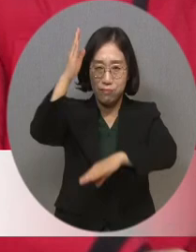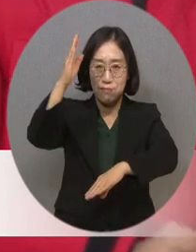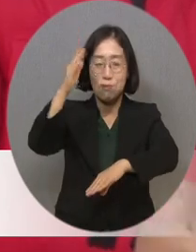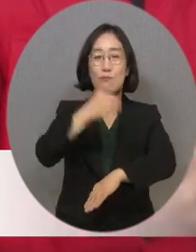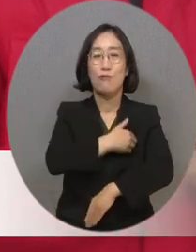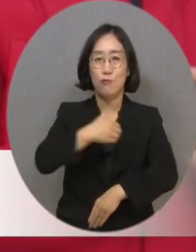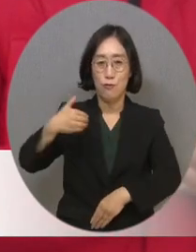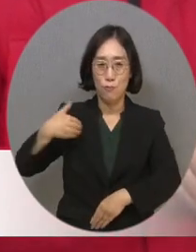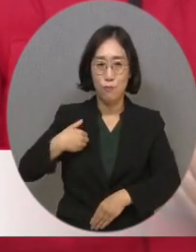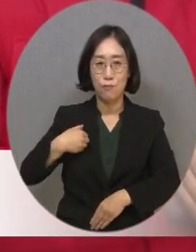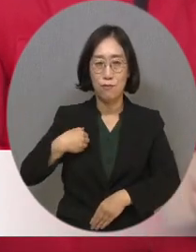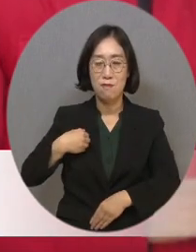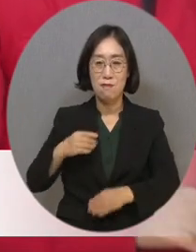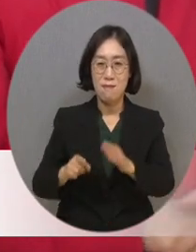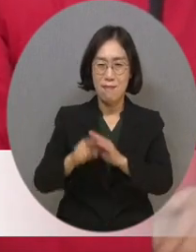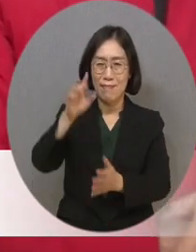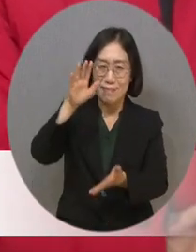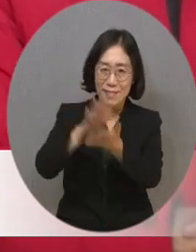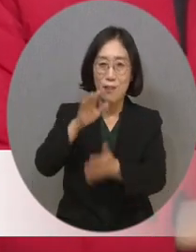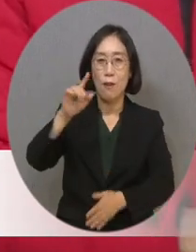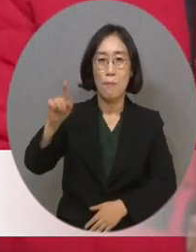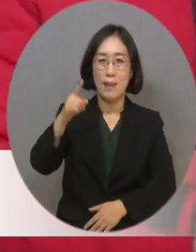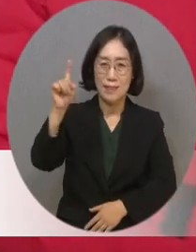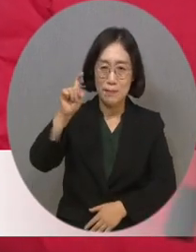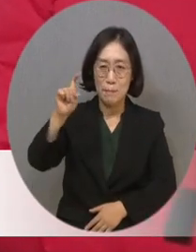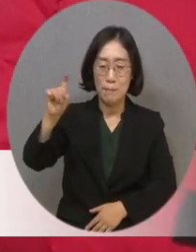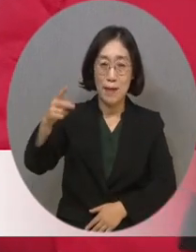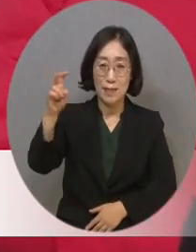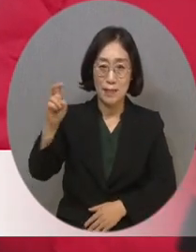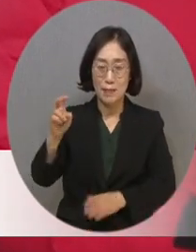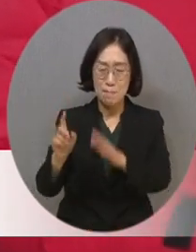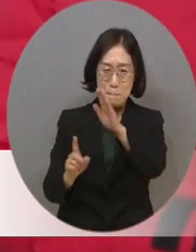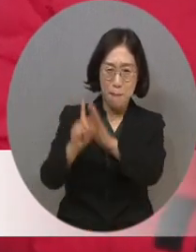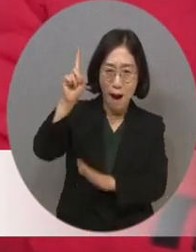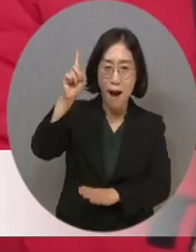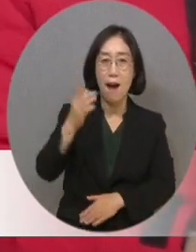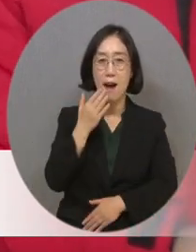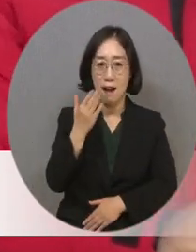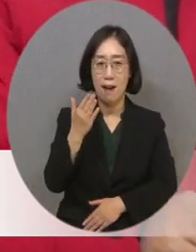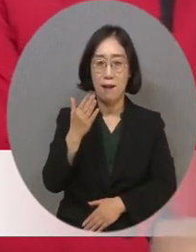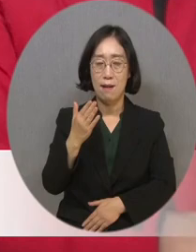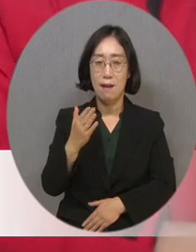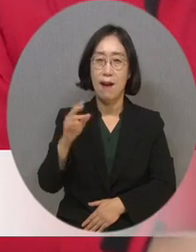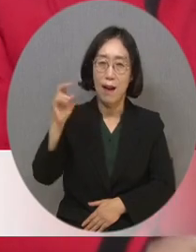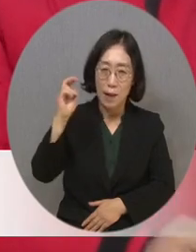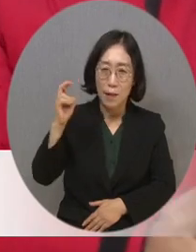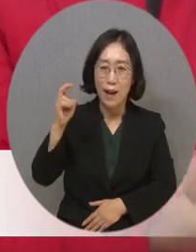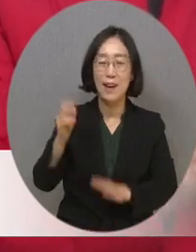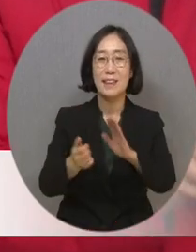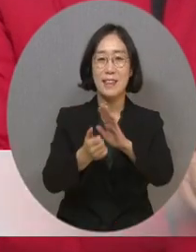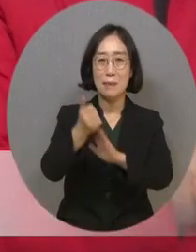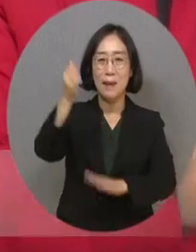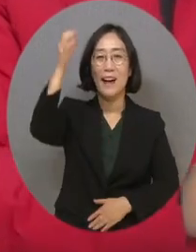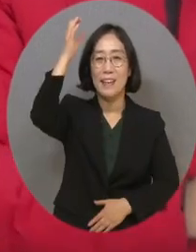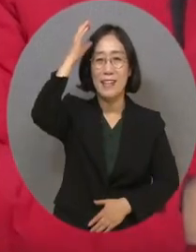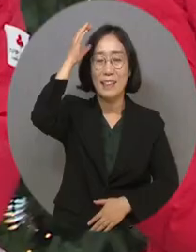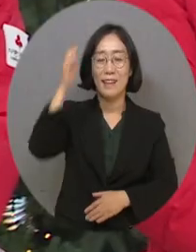110도, 120도 저 뒤에 온도계를 뚫고 올라가지 않을까 이렇게 희망 섞인 기대를